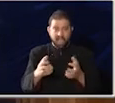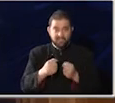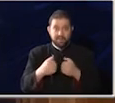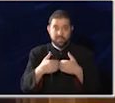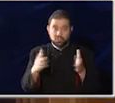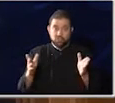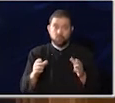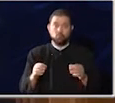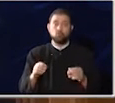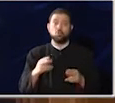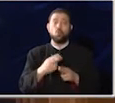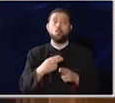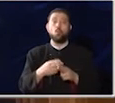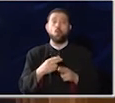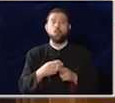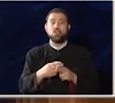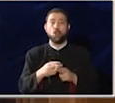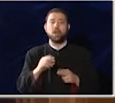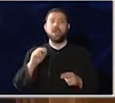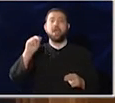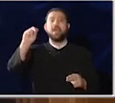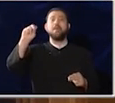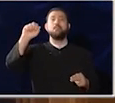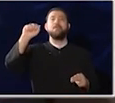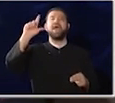îngrijirilor paliative. Aceste îngrijiri paliative